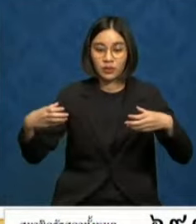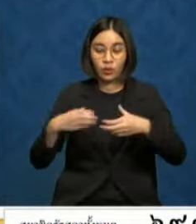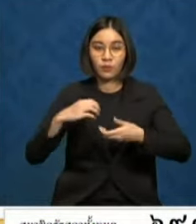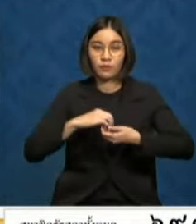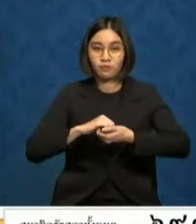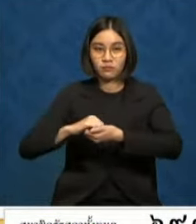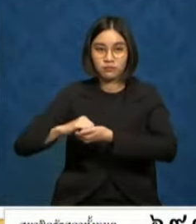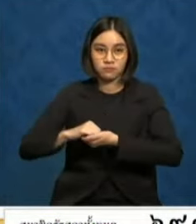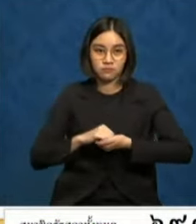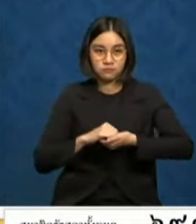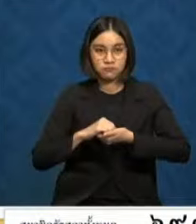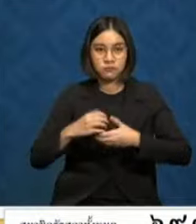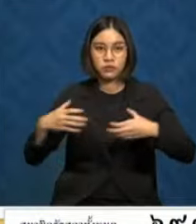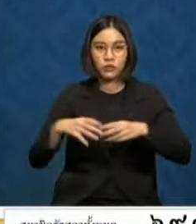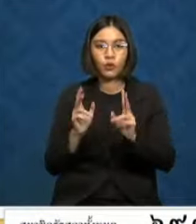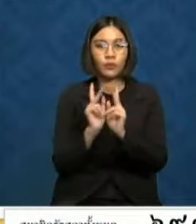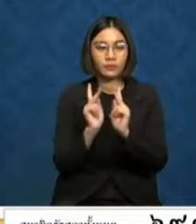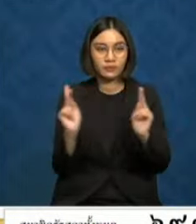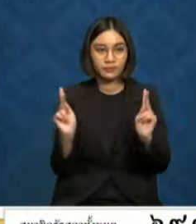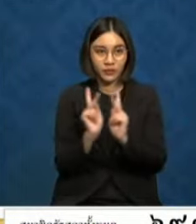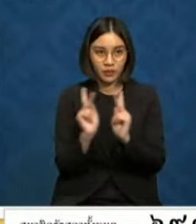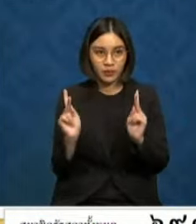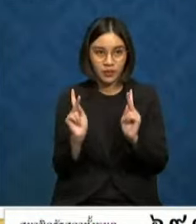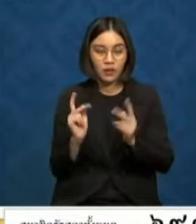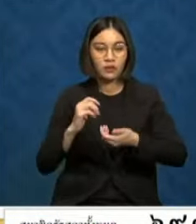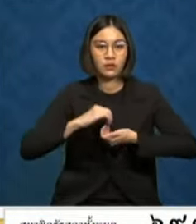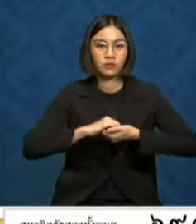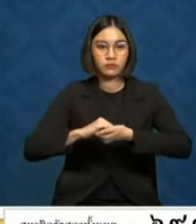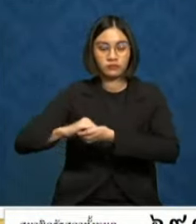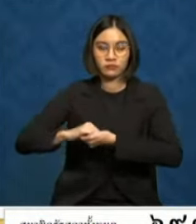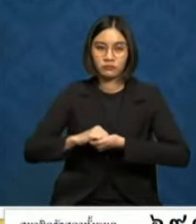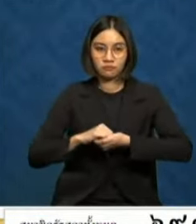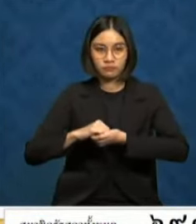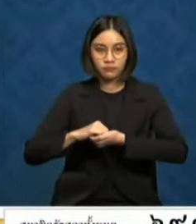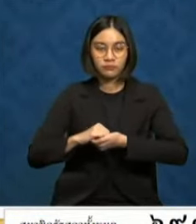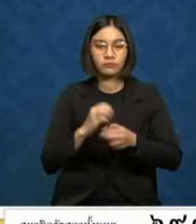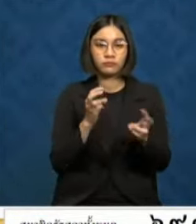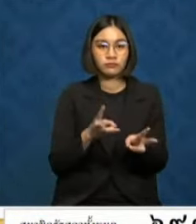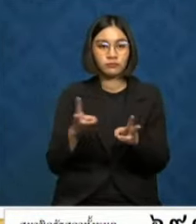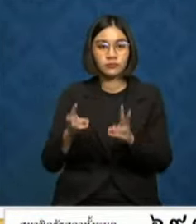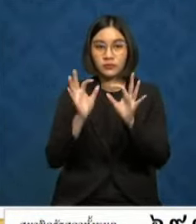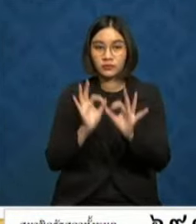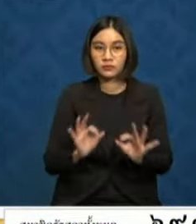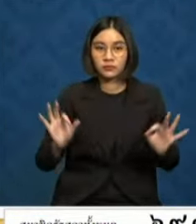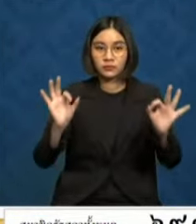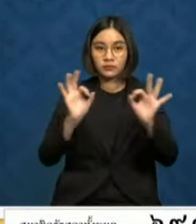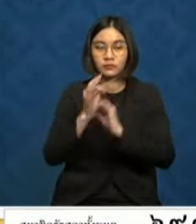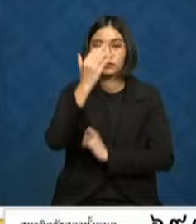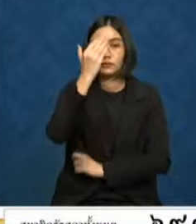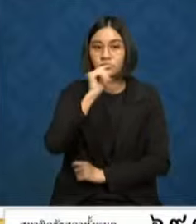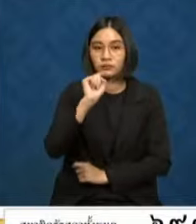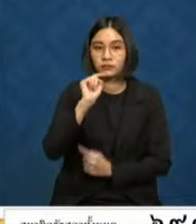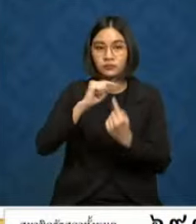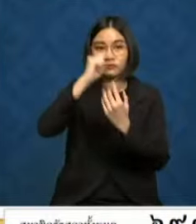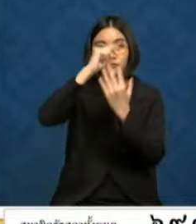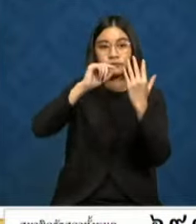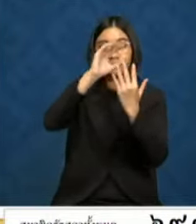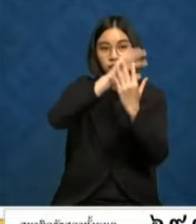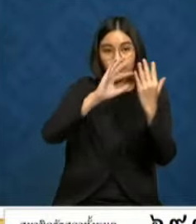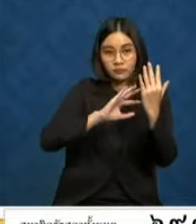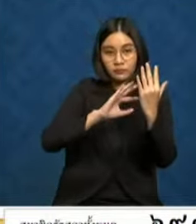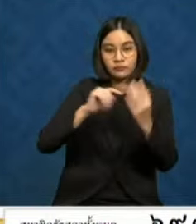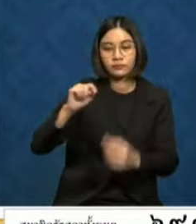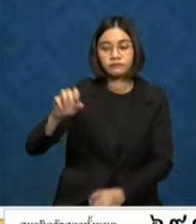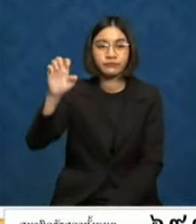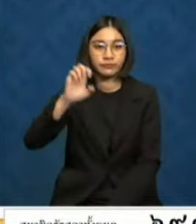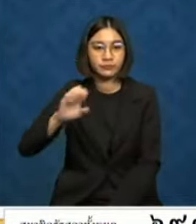มกลไกคณะกรรมการร่วมตรงนี้นะครับจะเป็นช่องทางสำคัญที่ประเทศไทยกับสหภาพยุโรปจะใ